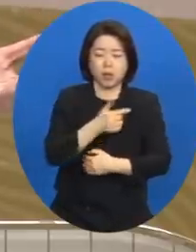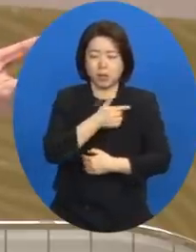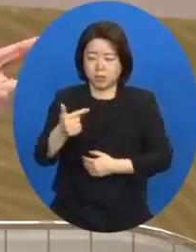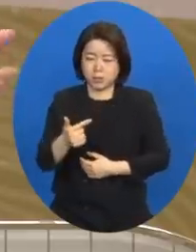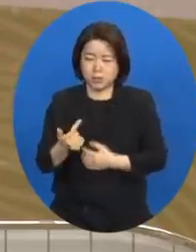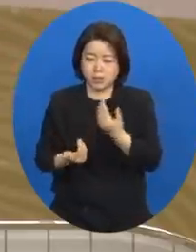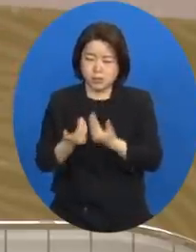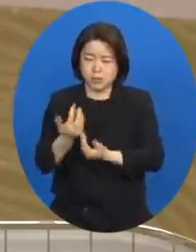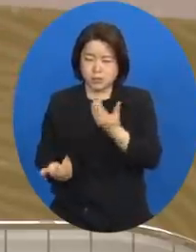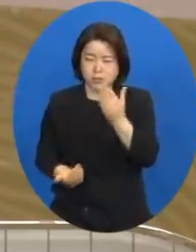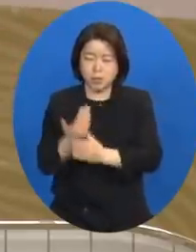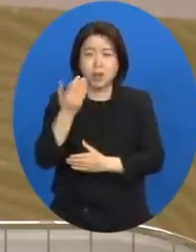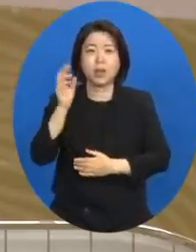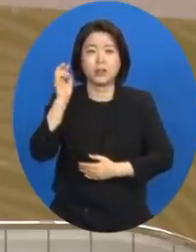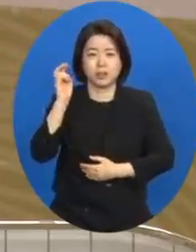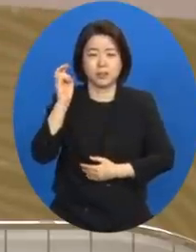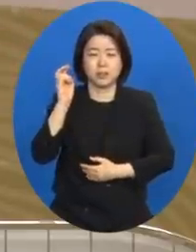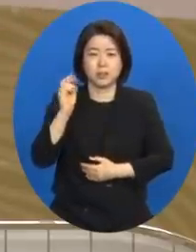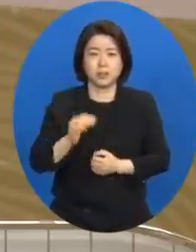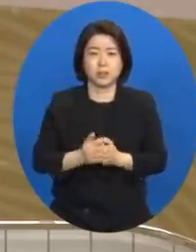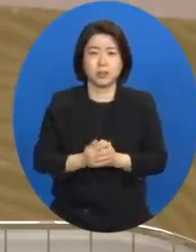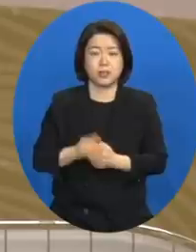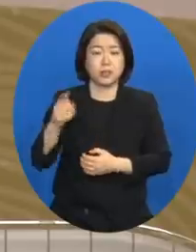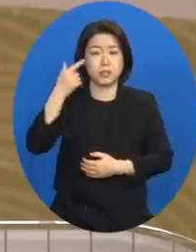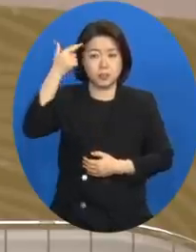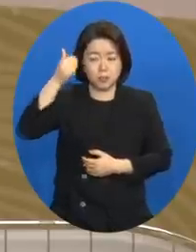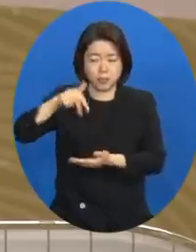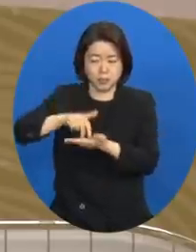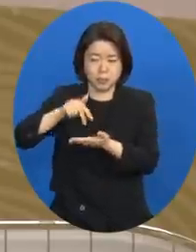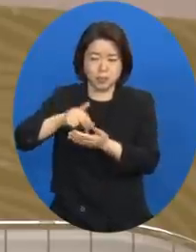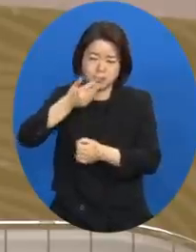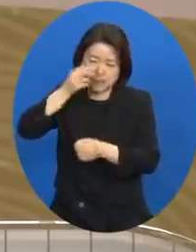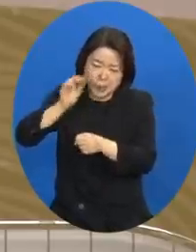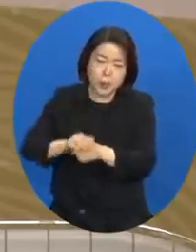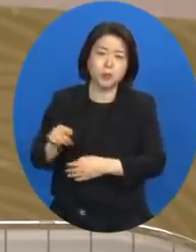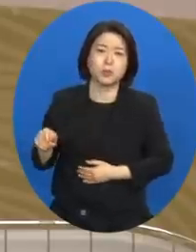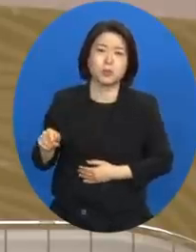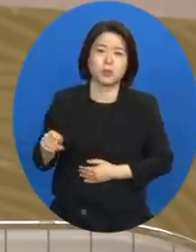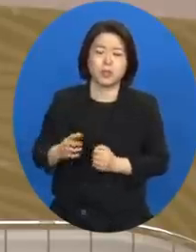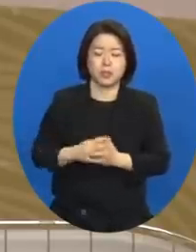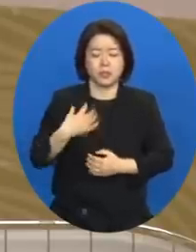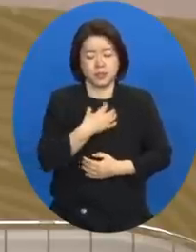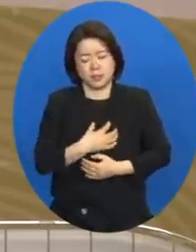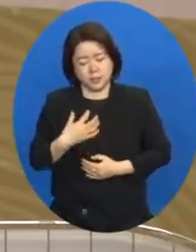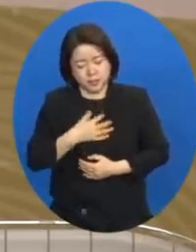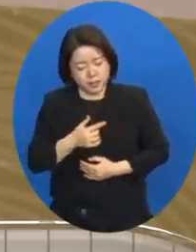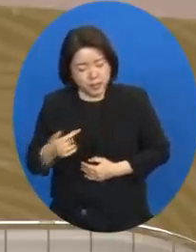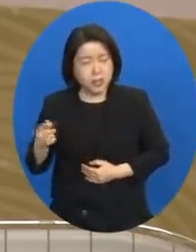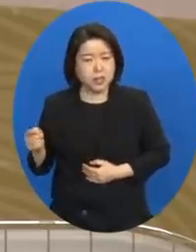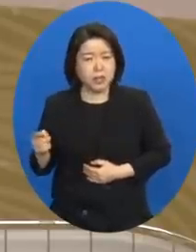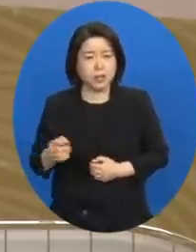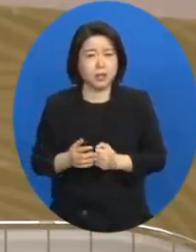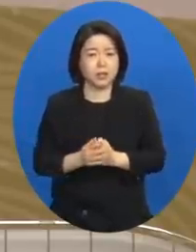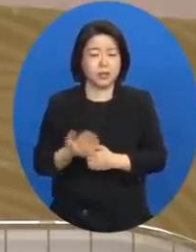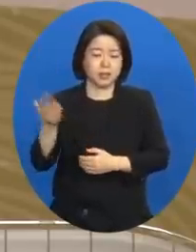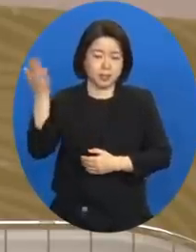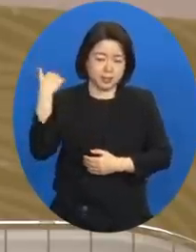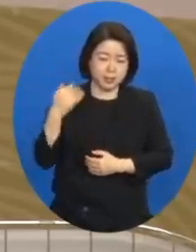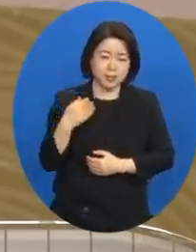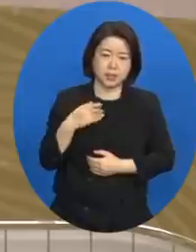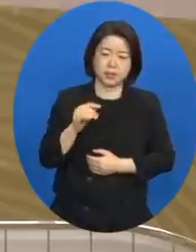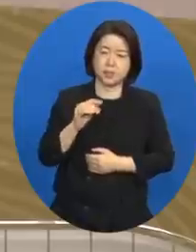분란이 생기게 되었습니다. 그 목사님 얼마나 억울하고 얼마나 괴로운지 그동안에 되어진 일을